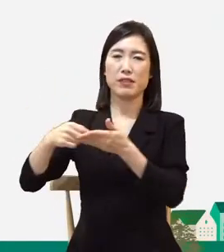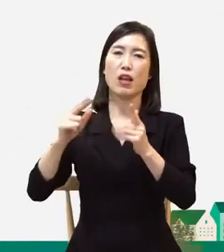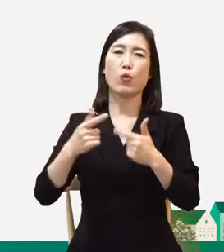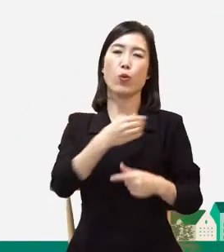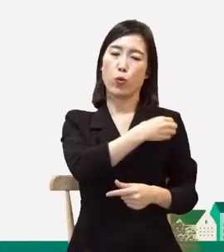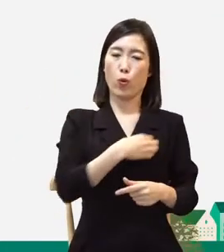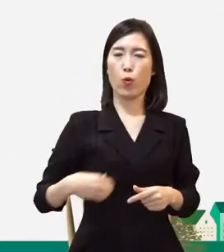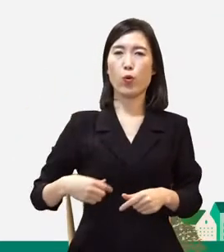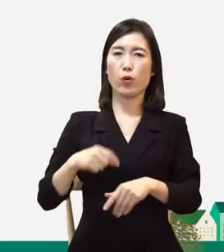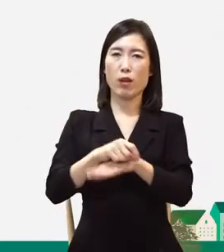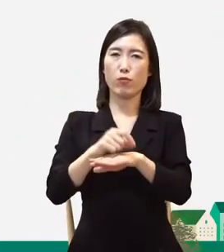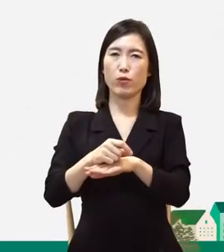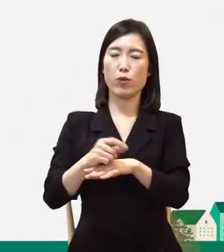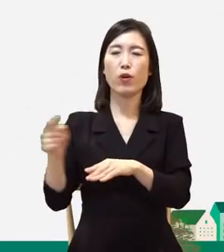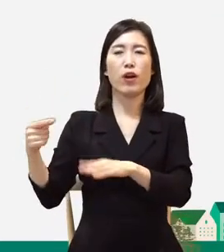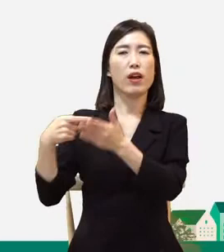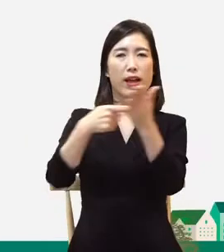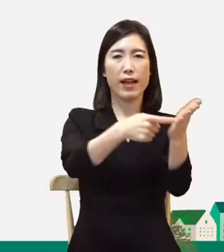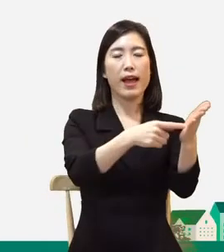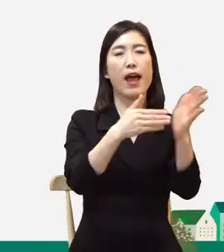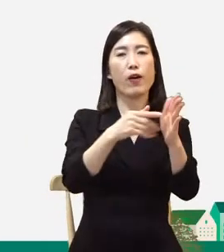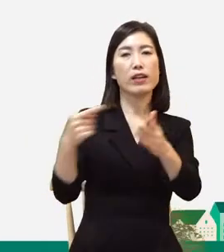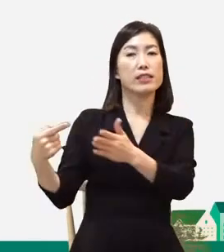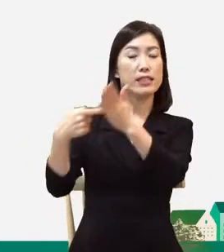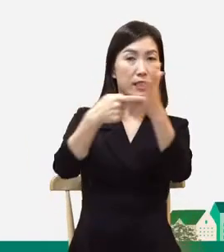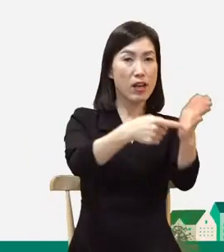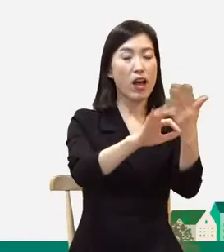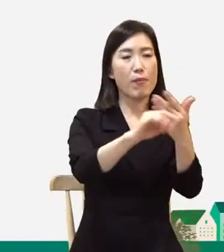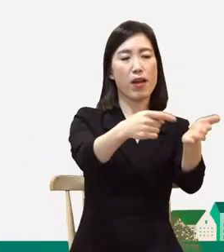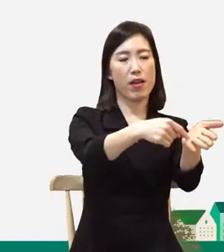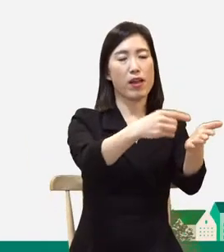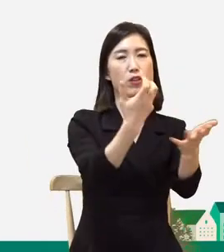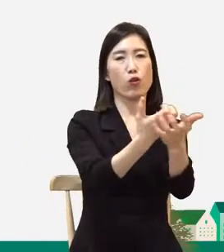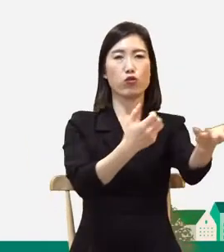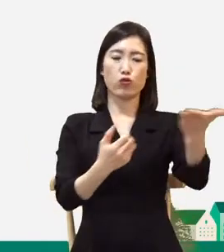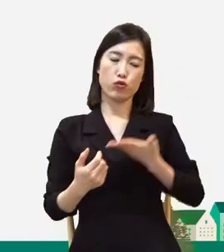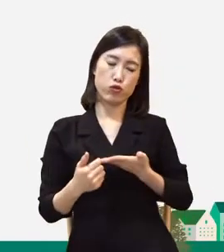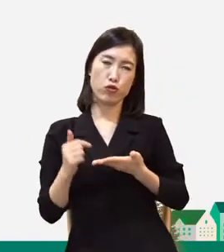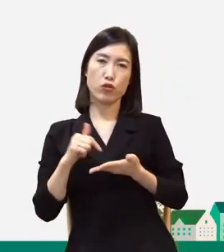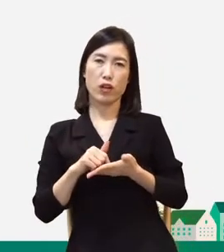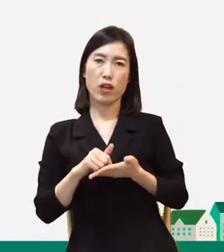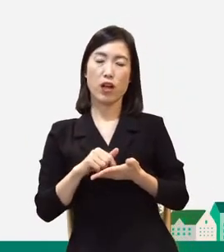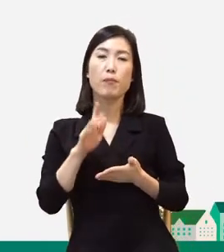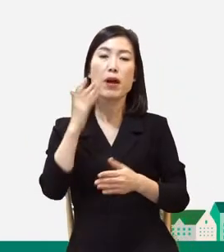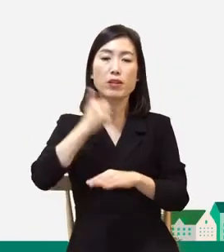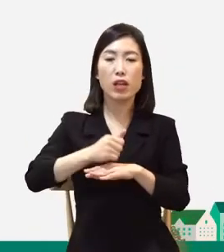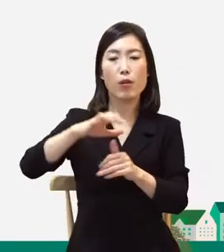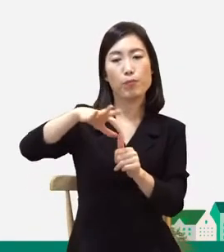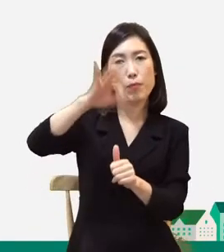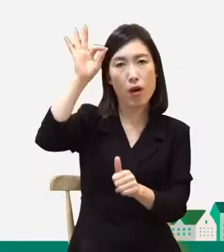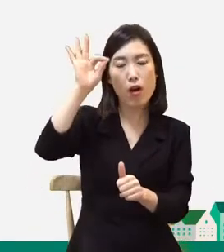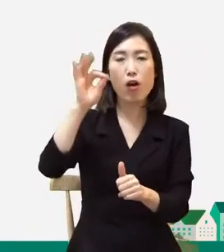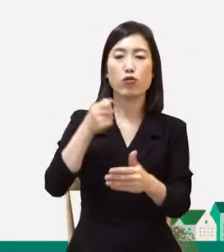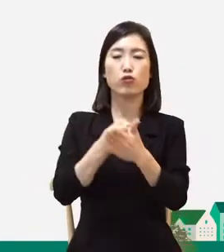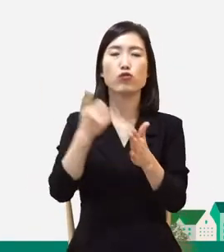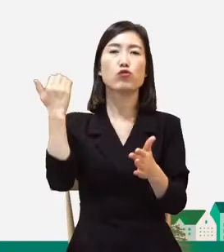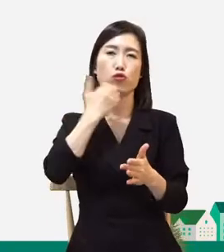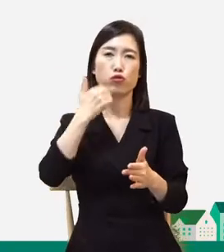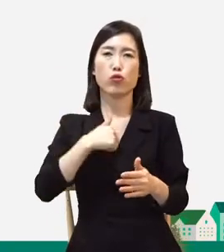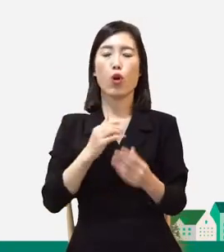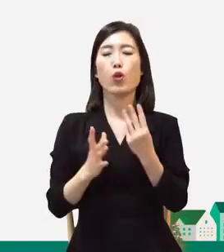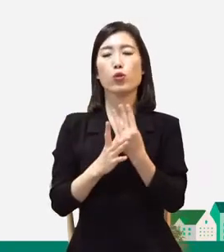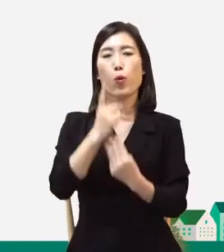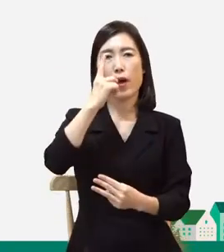되면 저희들 지역사회 통합돌봄 지원센터로 내용이 이관이 되고 입주자 선정 및 결과는 저희 통합돌봄